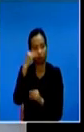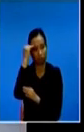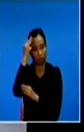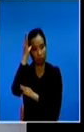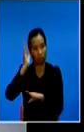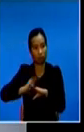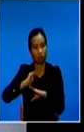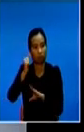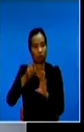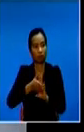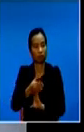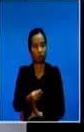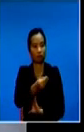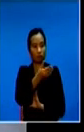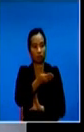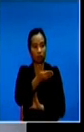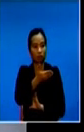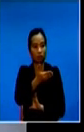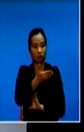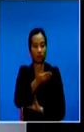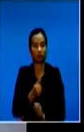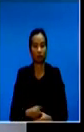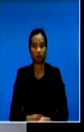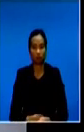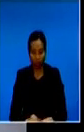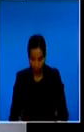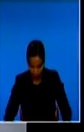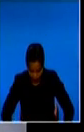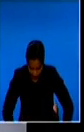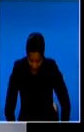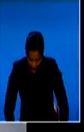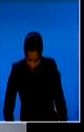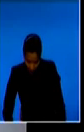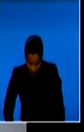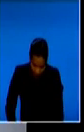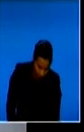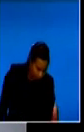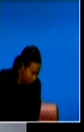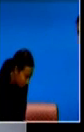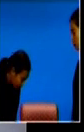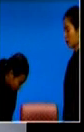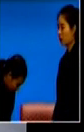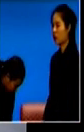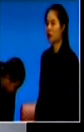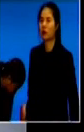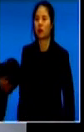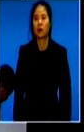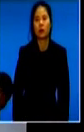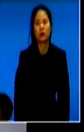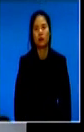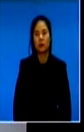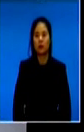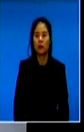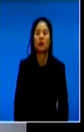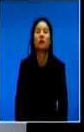ถ PowerPoint ไปเลยนะครับบัญชีนี้ครับคือบัญชีอาวุโสเรียงลำดับใหม่แล้วตามความรู้ความสามารถแต่เราจะไม่